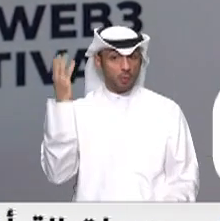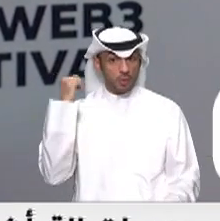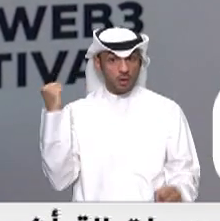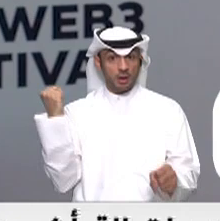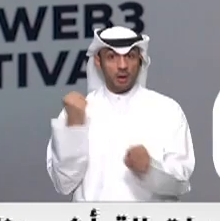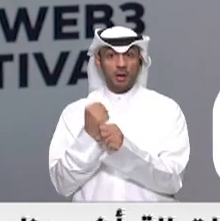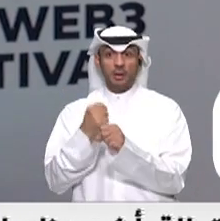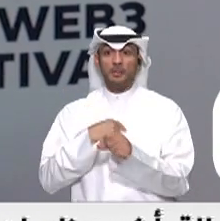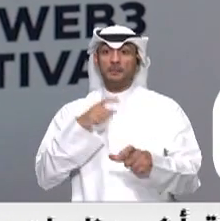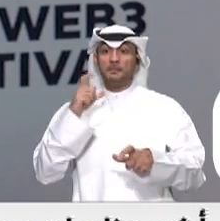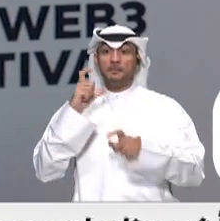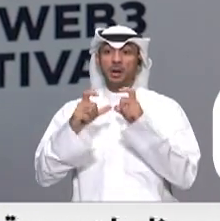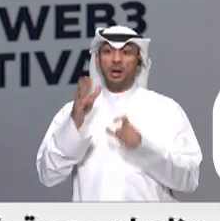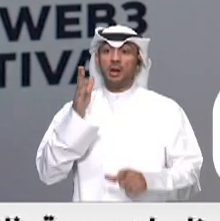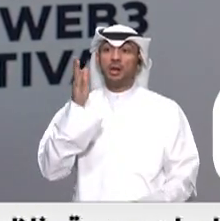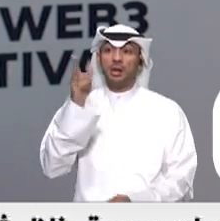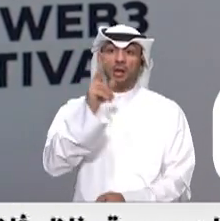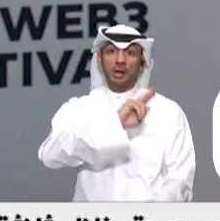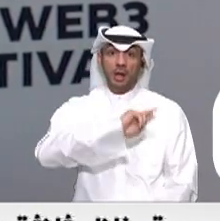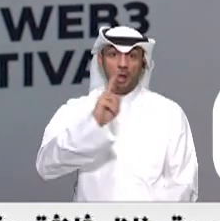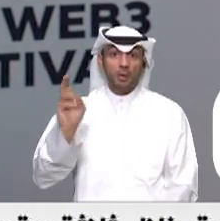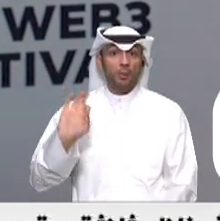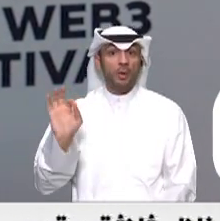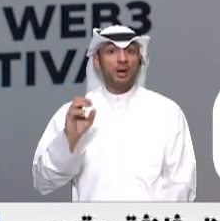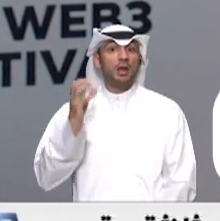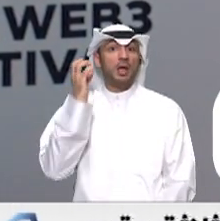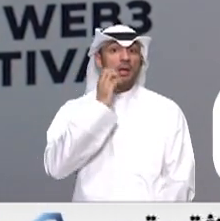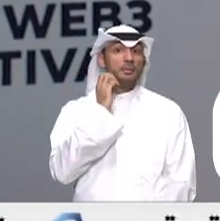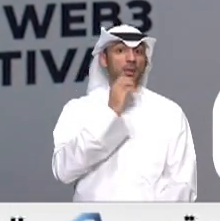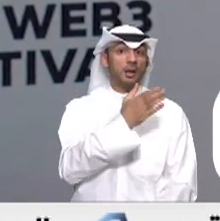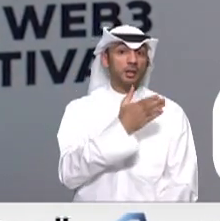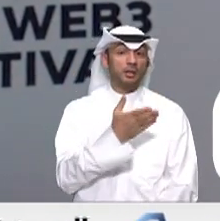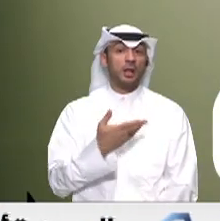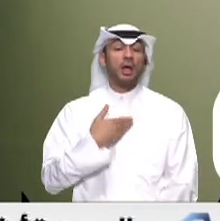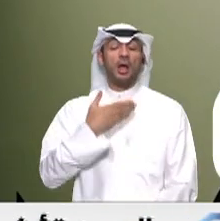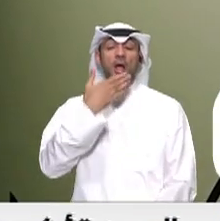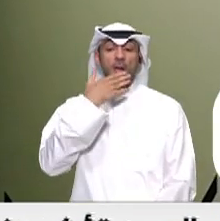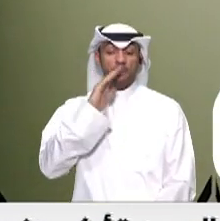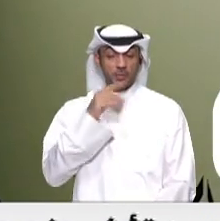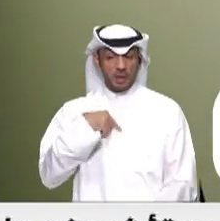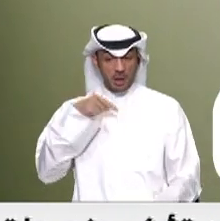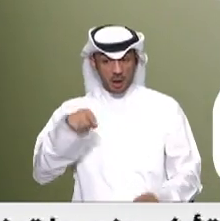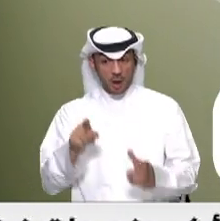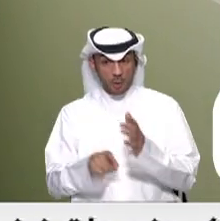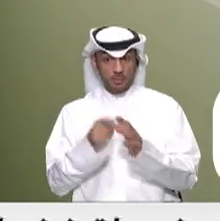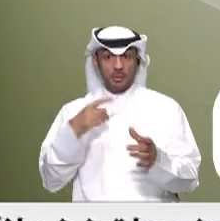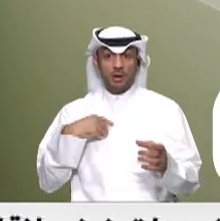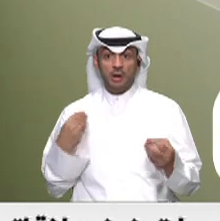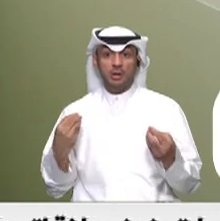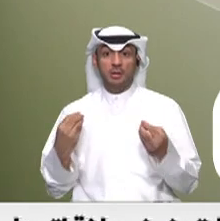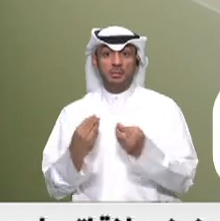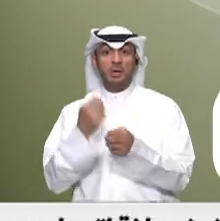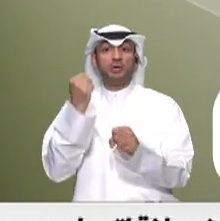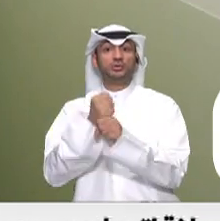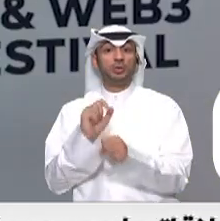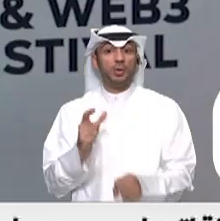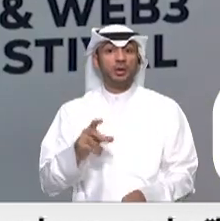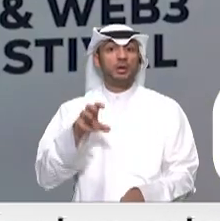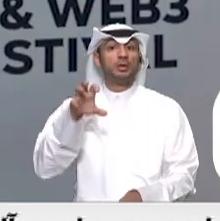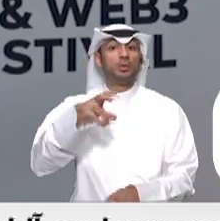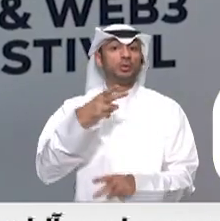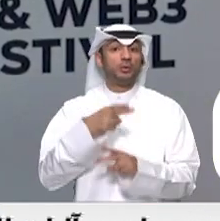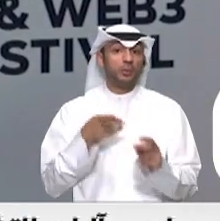البنوك اللي موجودة في دولة الإمارات، بس الحمد لله هنا عندنا لدينا فرصة أن نشتغل مع بنك في الكويت. تركز